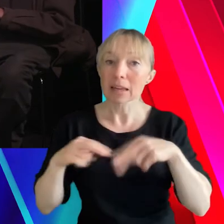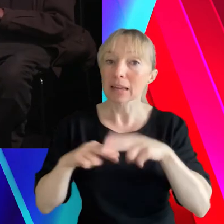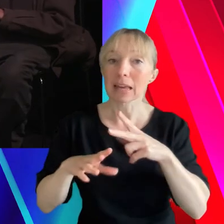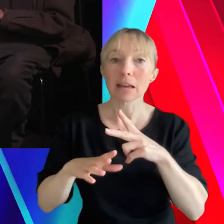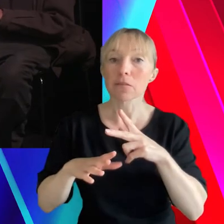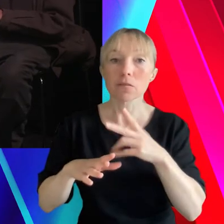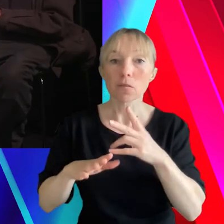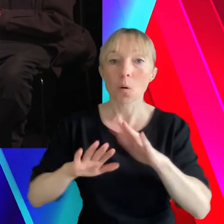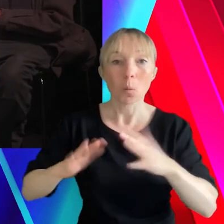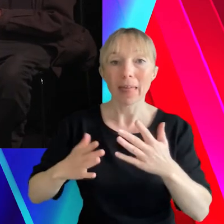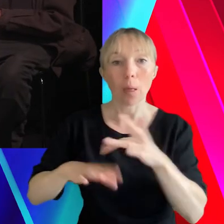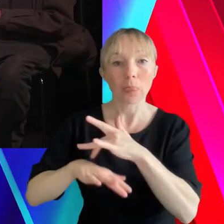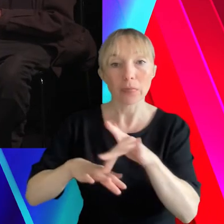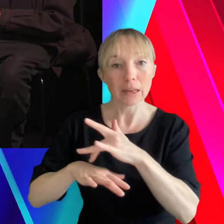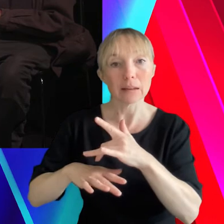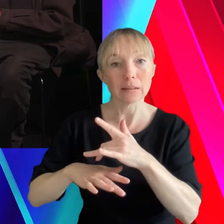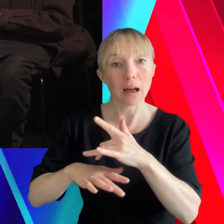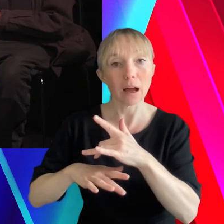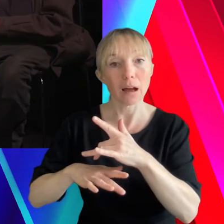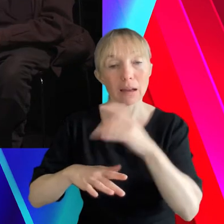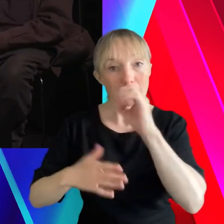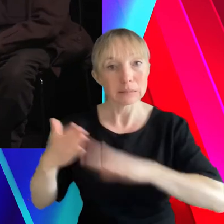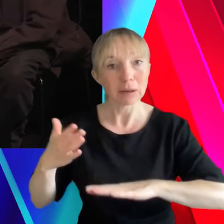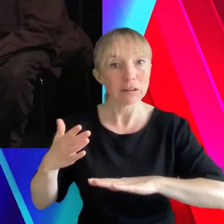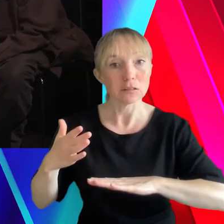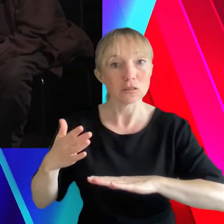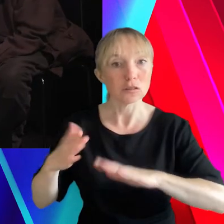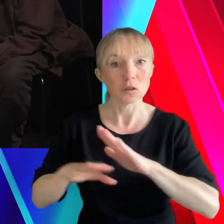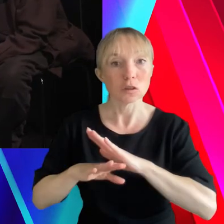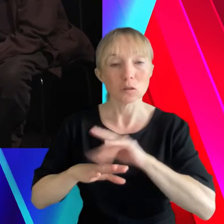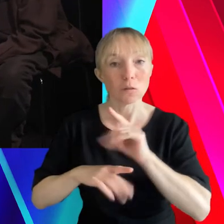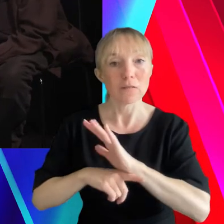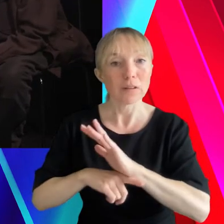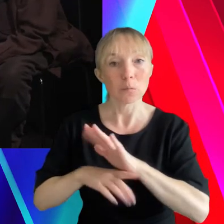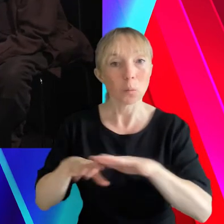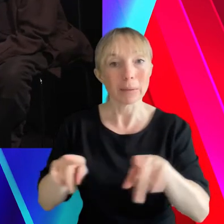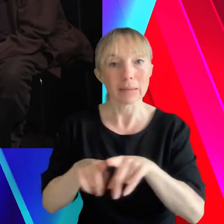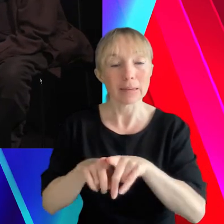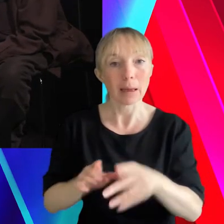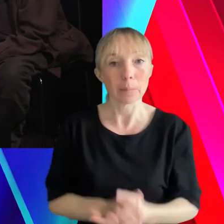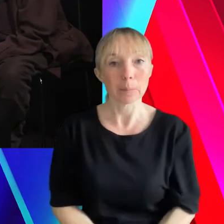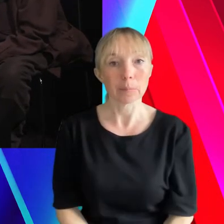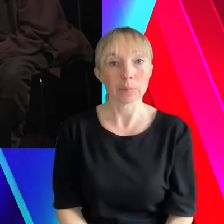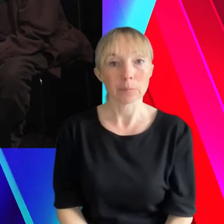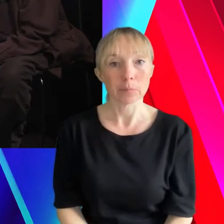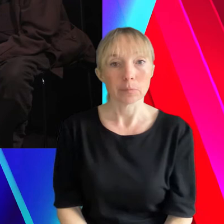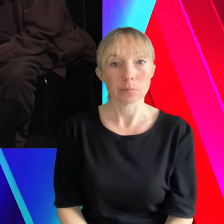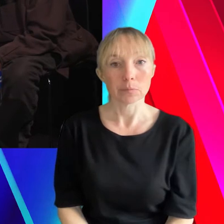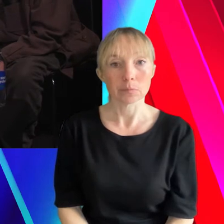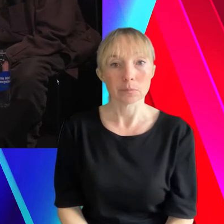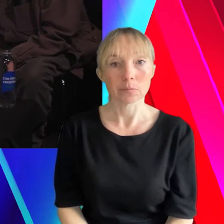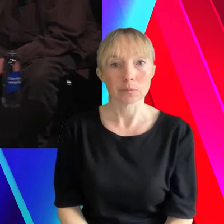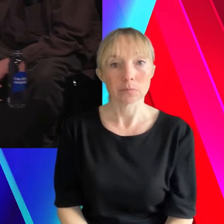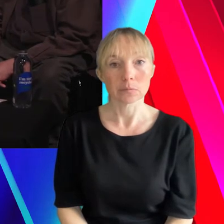theatre background, you wouldn't be able to do that in your movies? فکر کنم که نه. من اگرچه فیلم هم به لحاظ ظاهری